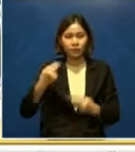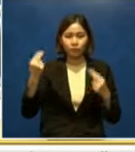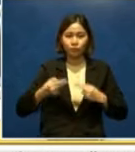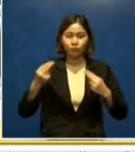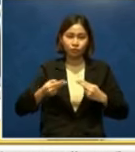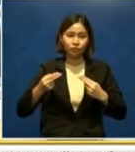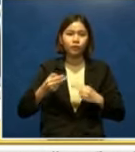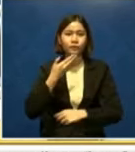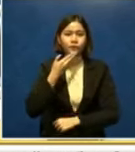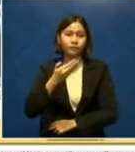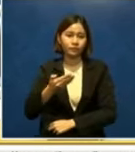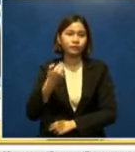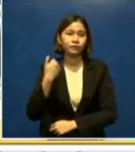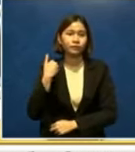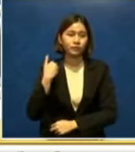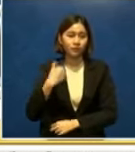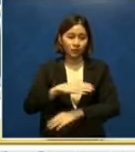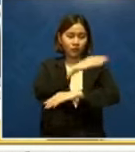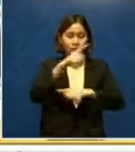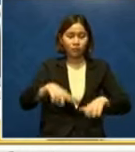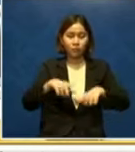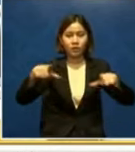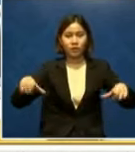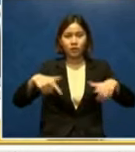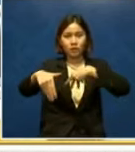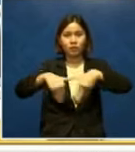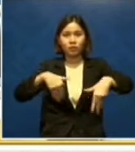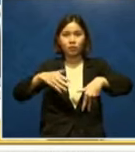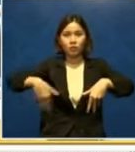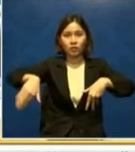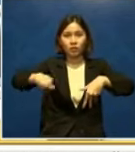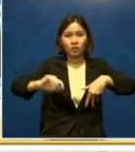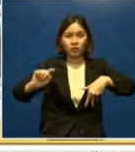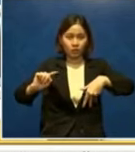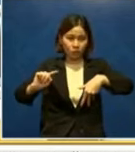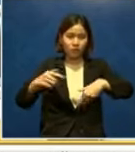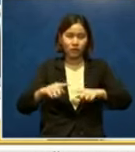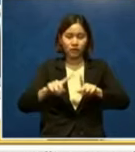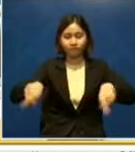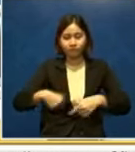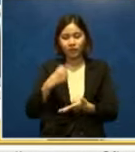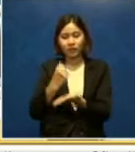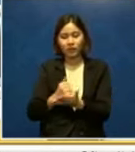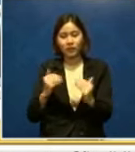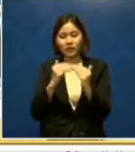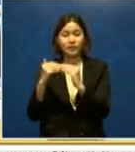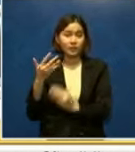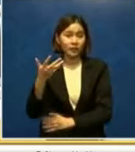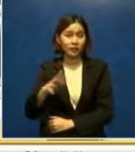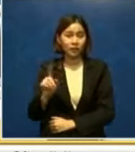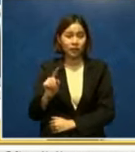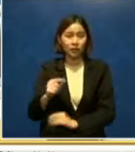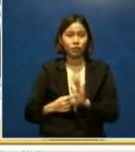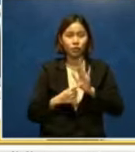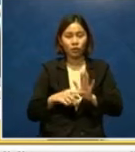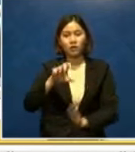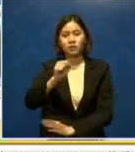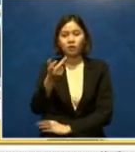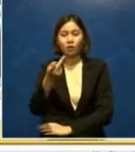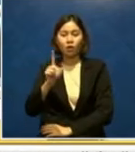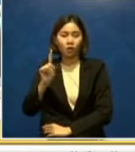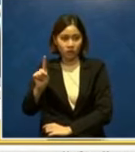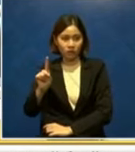ก่อนเพราะฉะนั้นพื้นที่ของพี่น้องประชาชนที่มีเอกสารสิทธิ์อยู่แล้วนะครับอย่างเช่นสค1